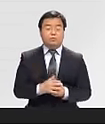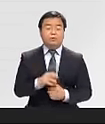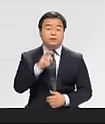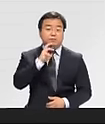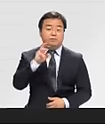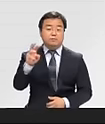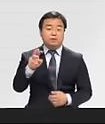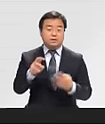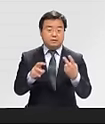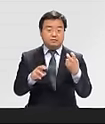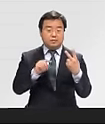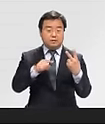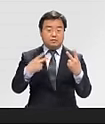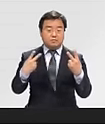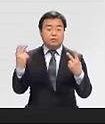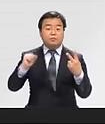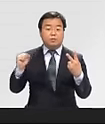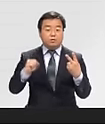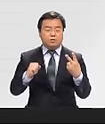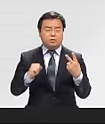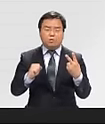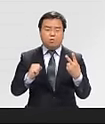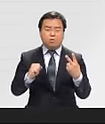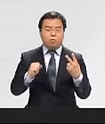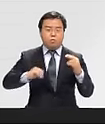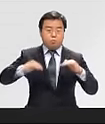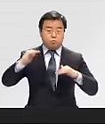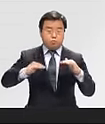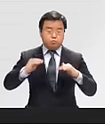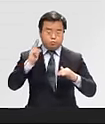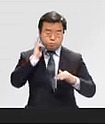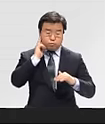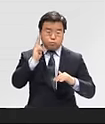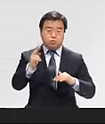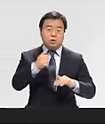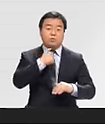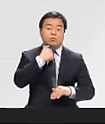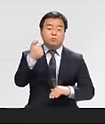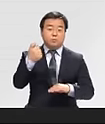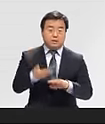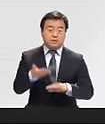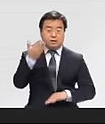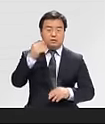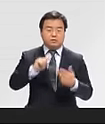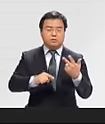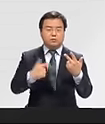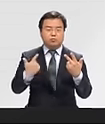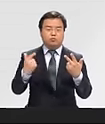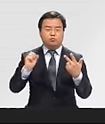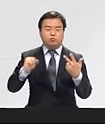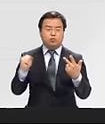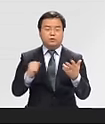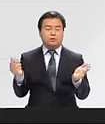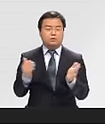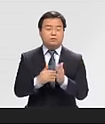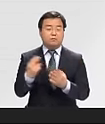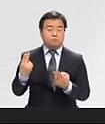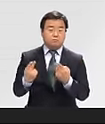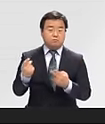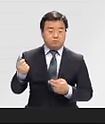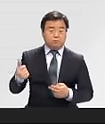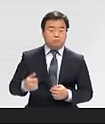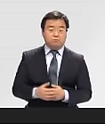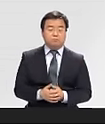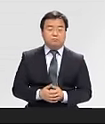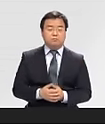비율이 22.2% 압도적으로 지금 많이 나오고 있고 네. 50대 이상은 7.6%밖에 안 됩니다. 상대적으로 정말 비교가 예, 되네요.